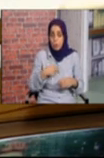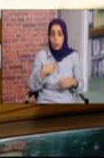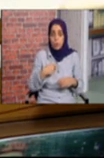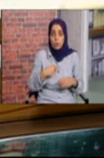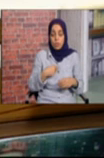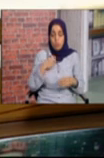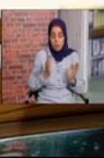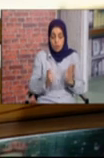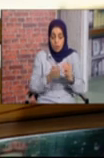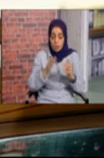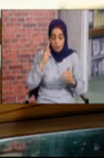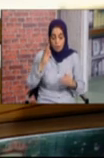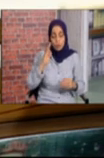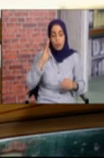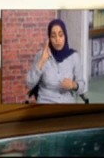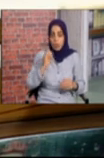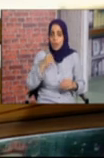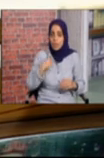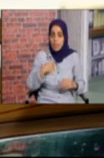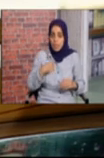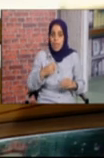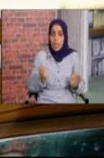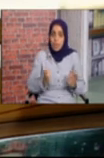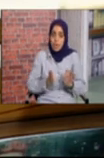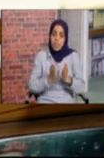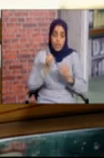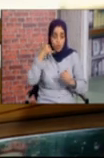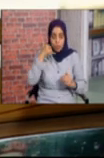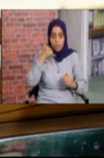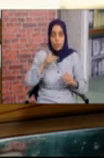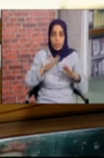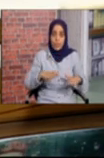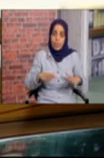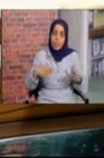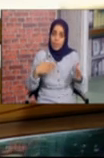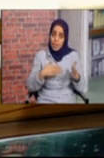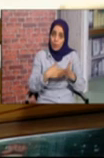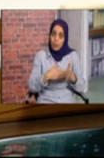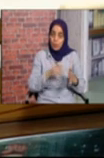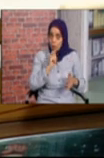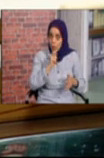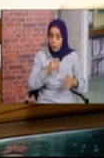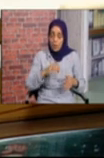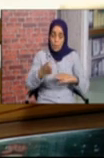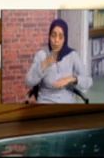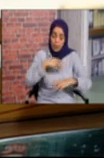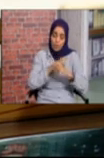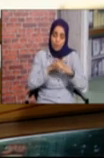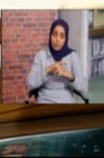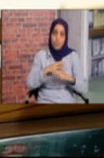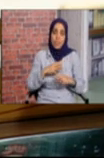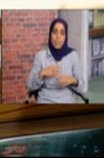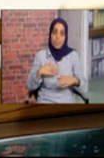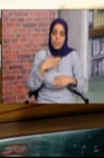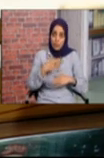الرسمي باسم صندوق تحيا مصر، بشكرك شكرا جزيلا على هذا الاتصال. بكده تكون انتهت فقره اخبارنا. بعد الفاصل حوار